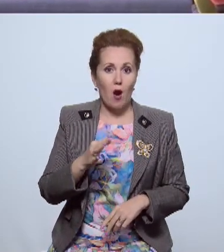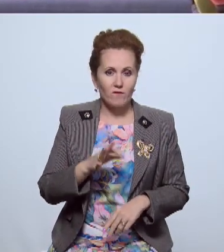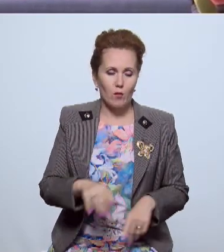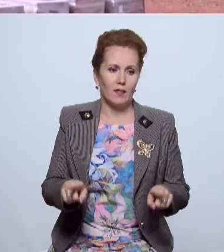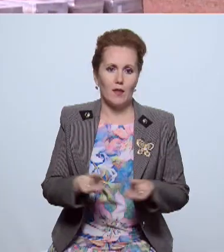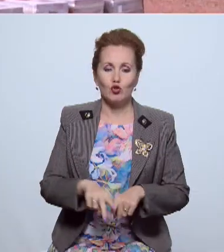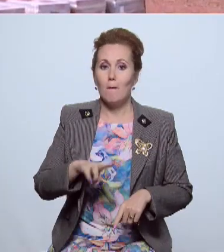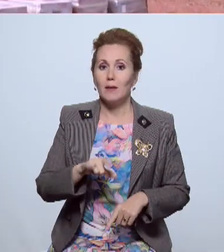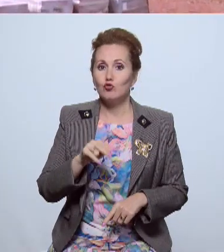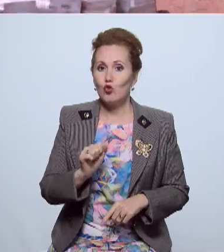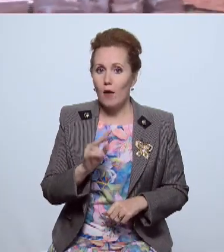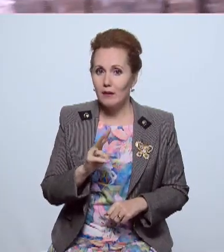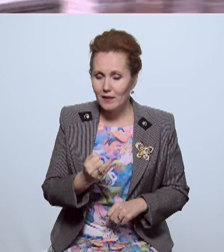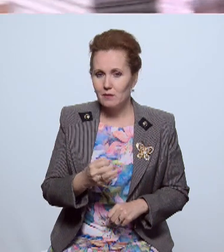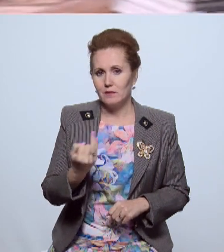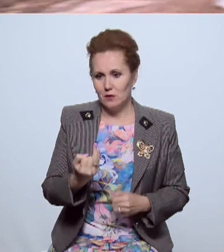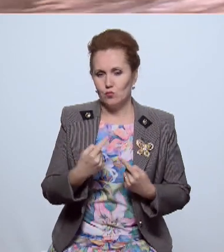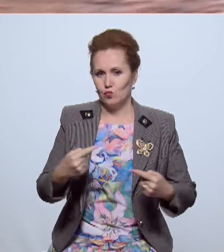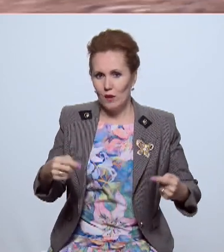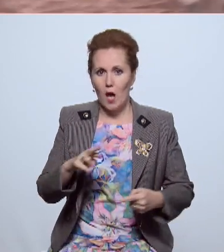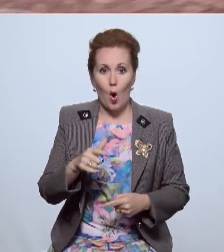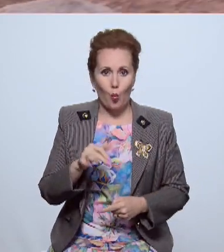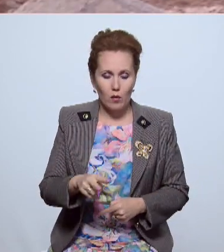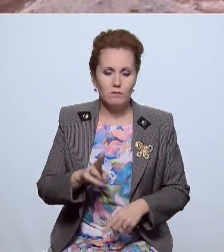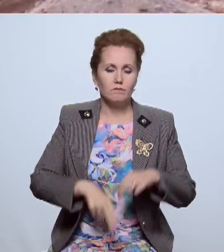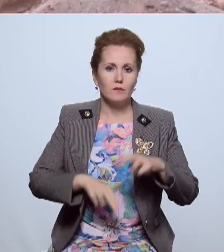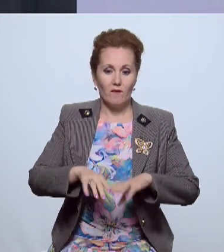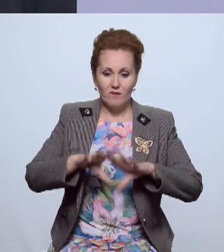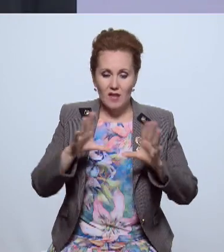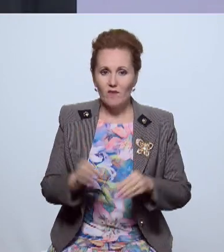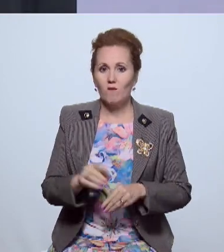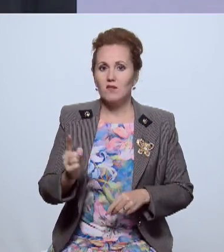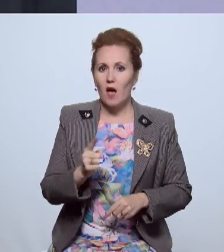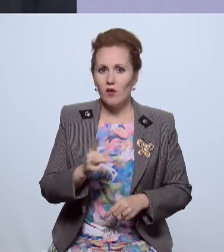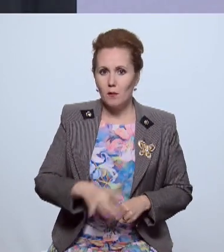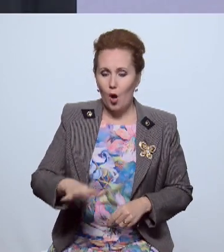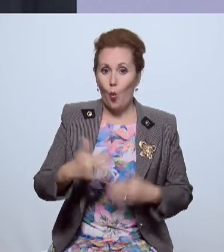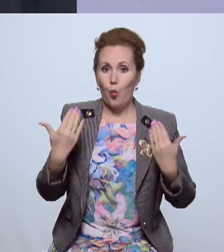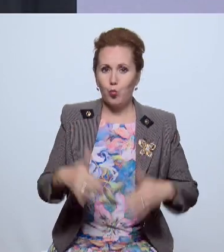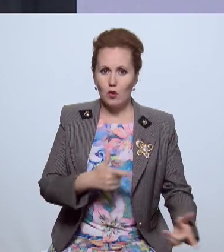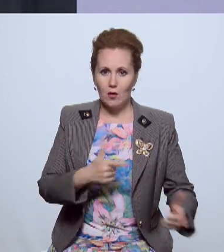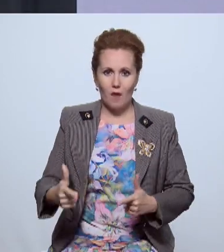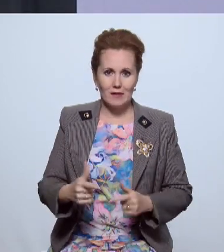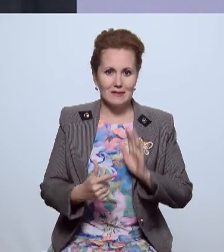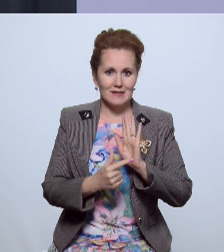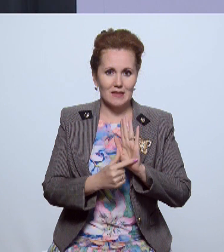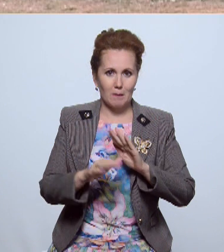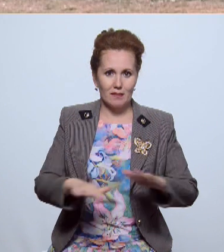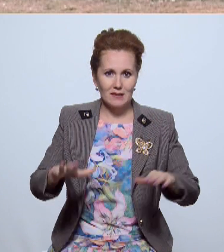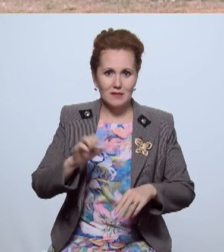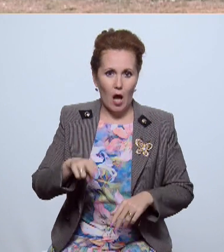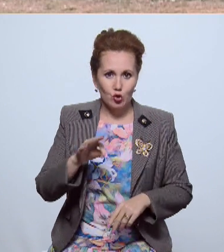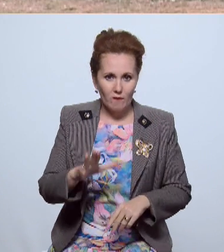Проблему с садами здесь практически решили. За 3 года в Завьяловском районе построили 7 детских садов. На очереди еще один в Хохряках на 220